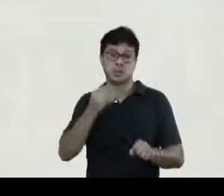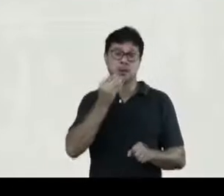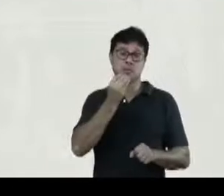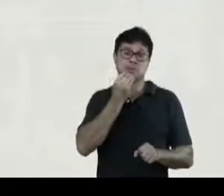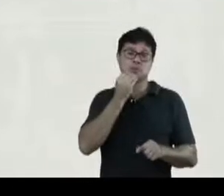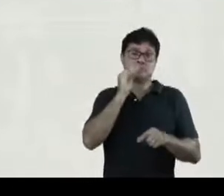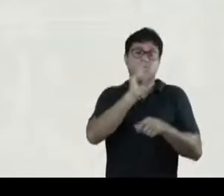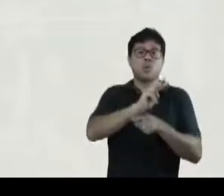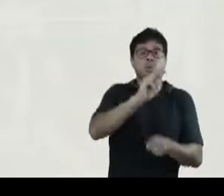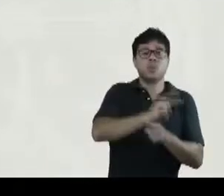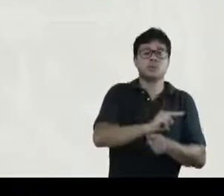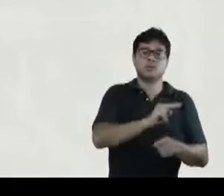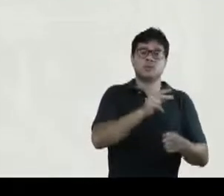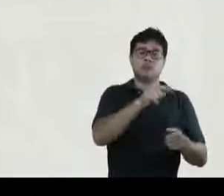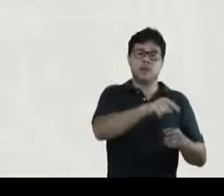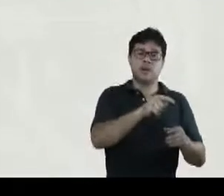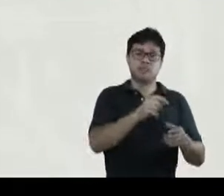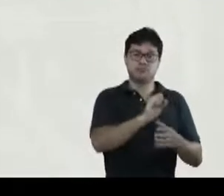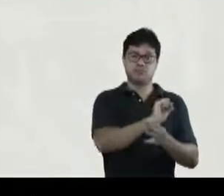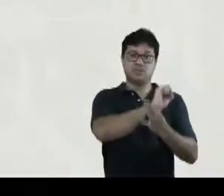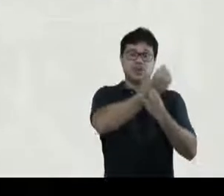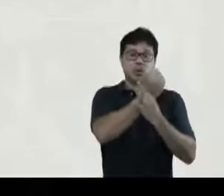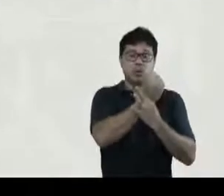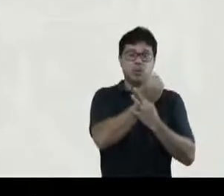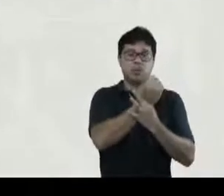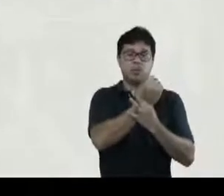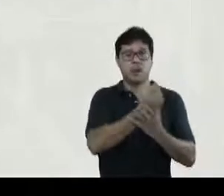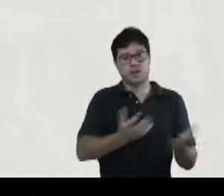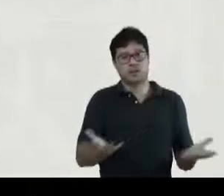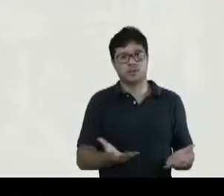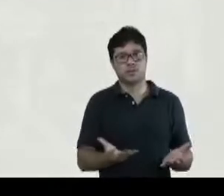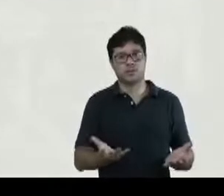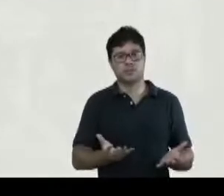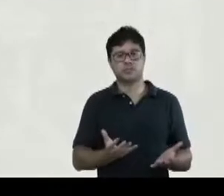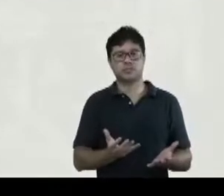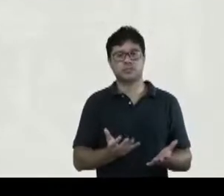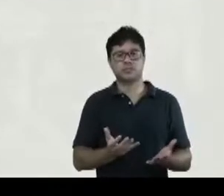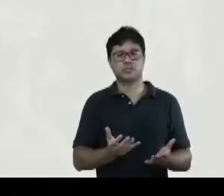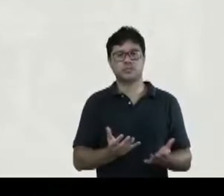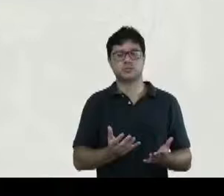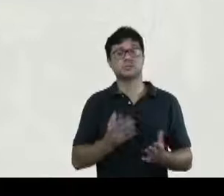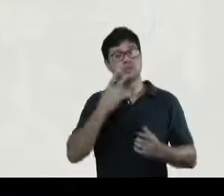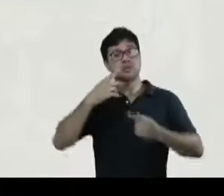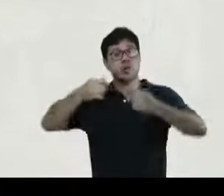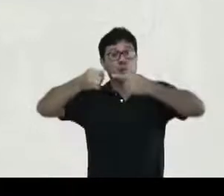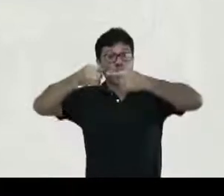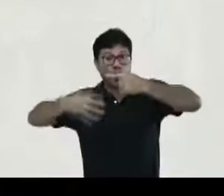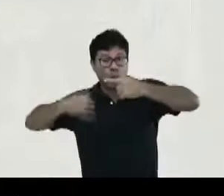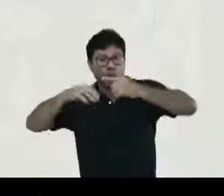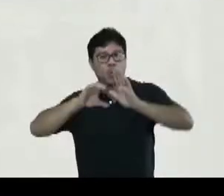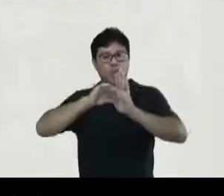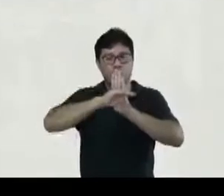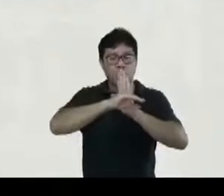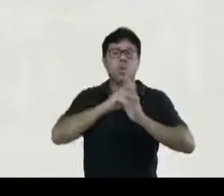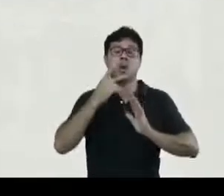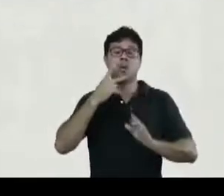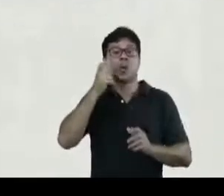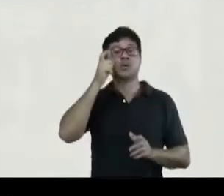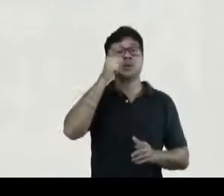Plötzlich interessierte sich Google für alte Bücher. Digitalisate aber brauchen